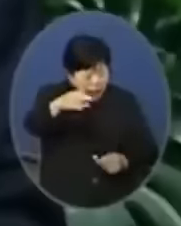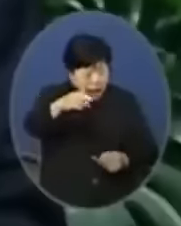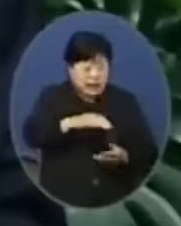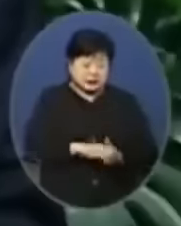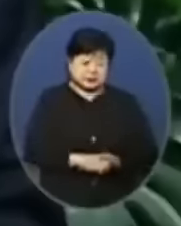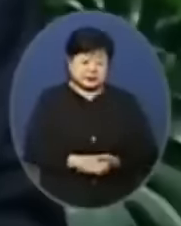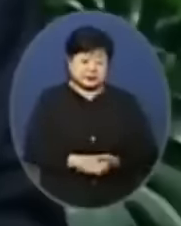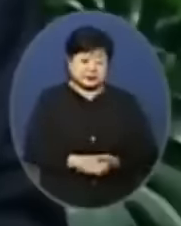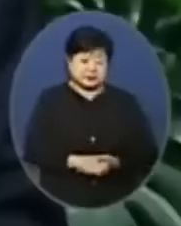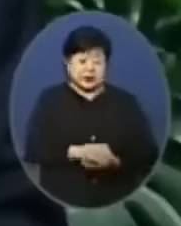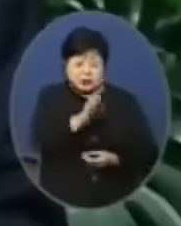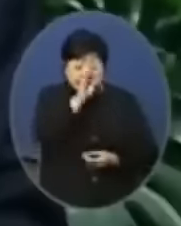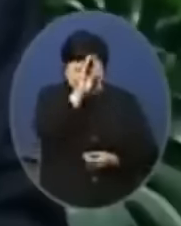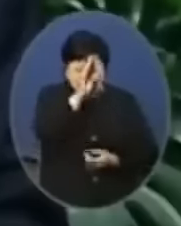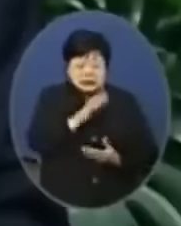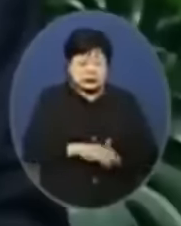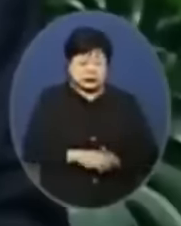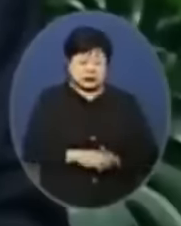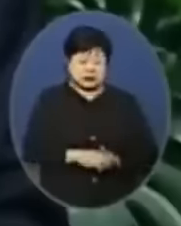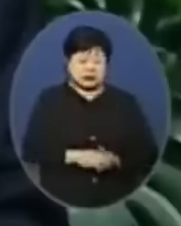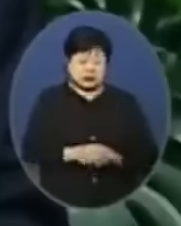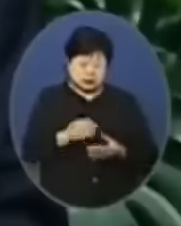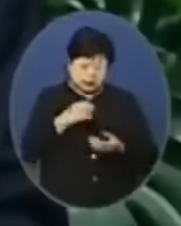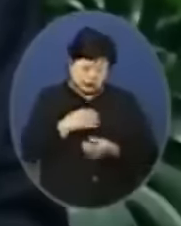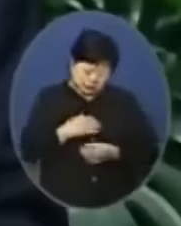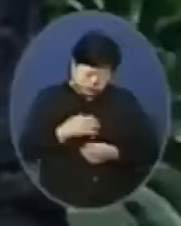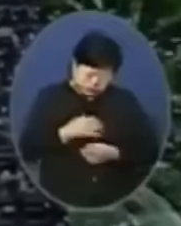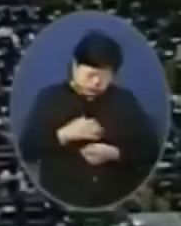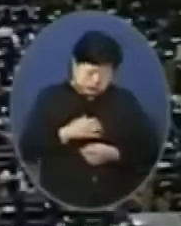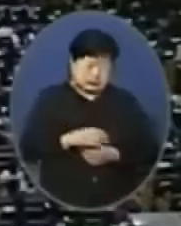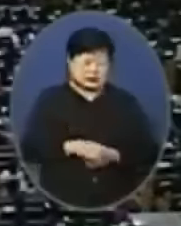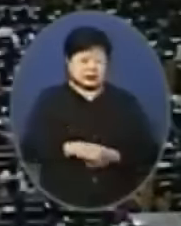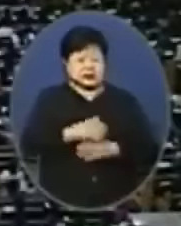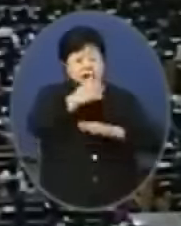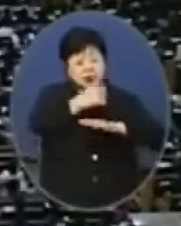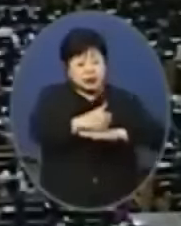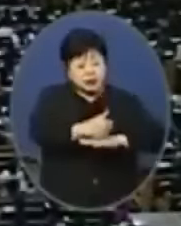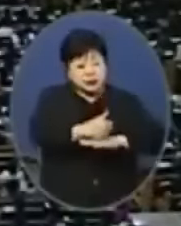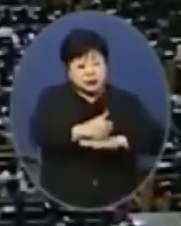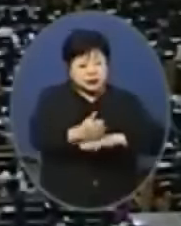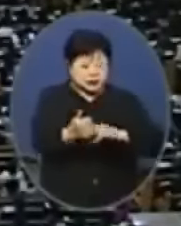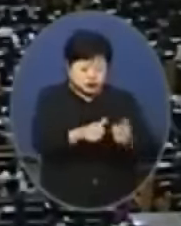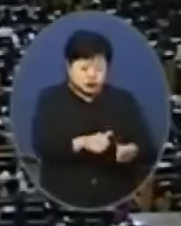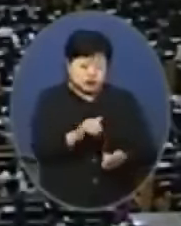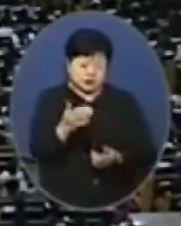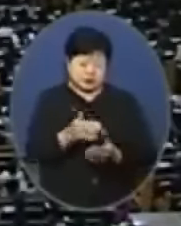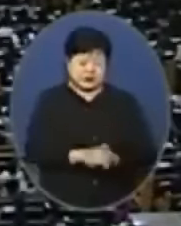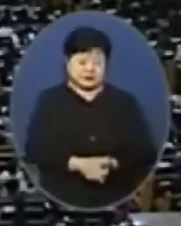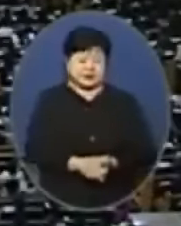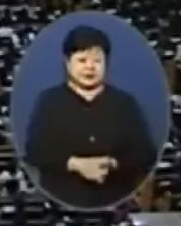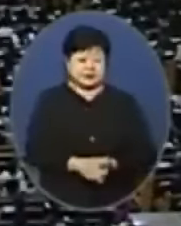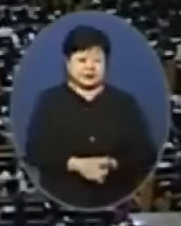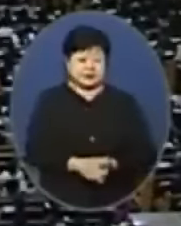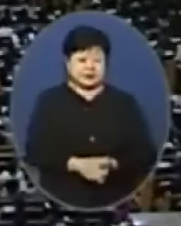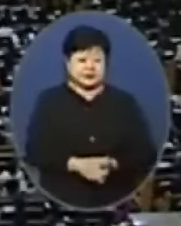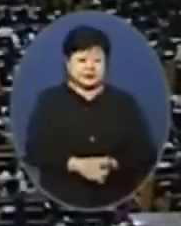때문에 병들고 고달프다가 결국은 죽고 마는 것입니다.